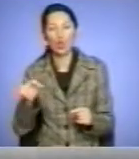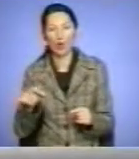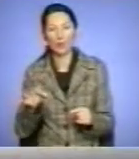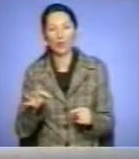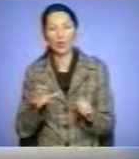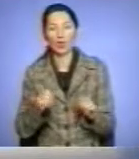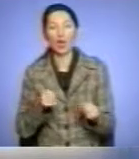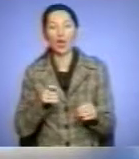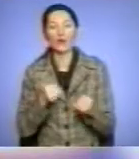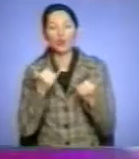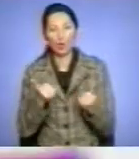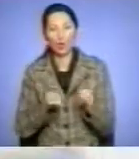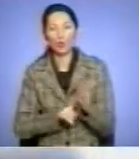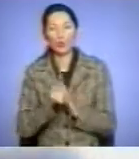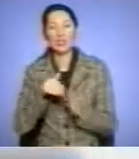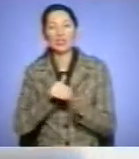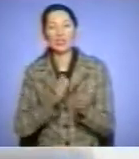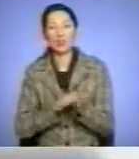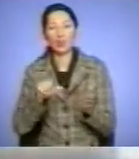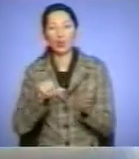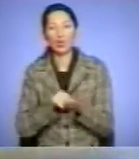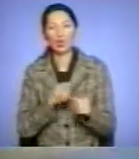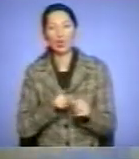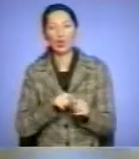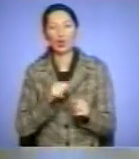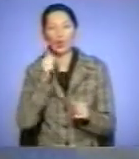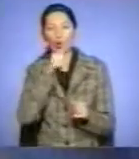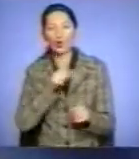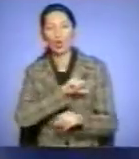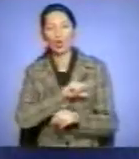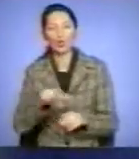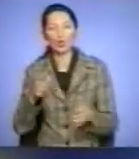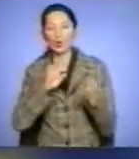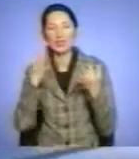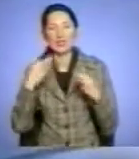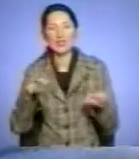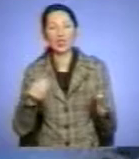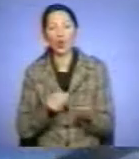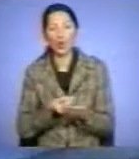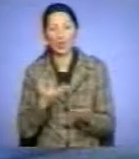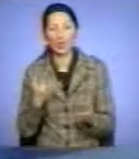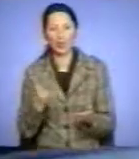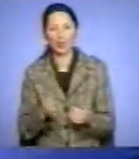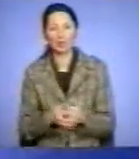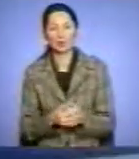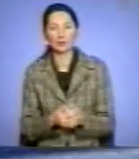Від сьогодні розпочинається реєстрація учасників цьогорічного зовнішнього незалежного оцінювання.